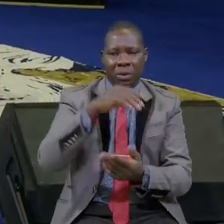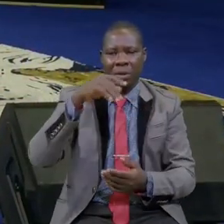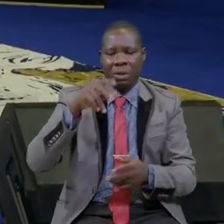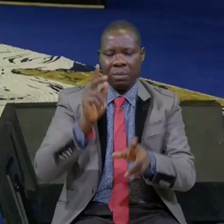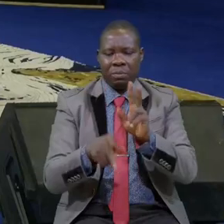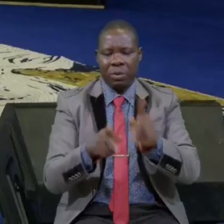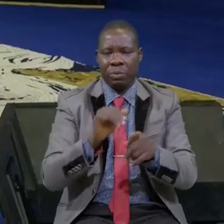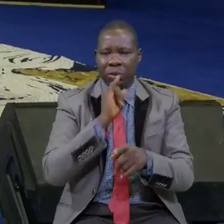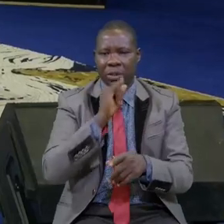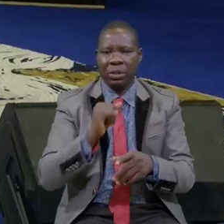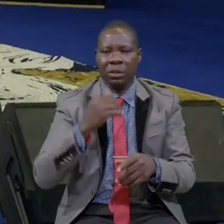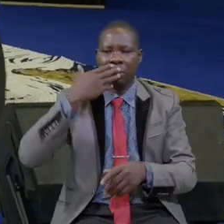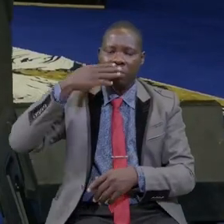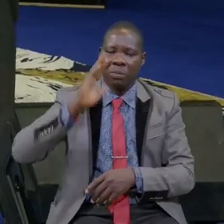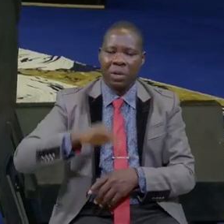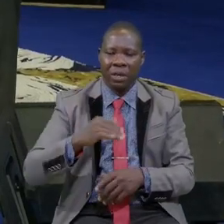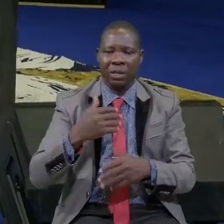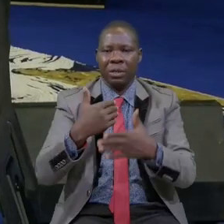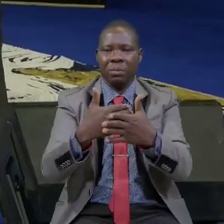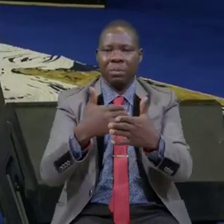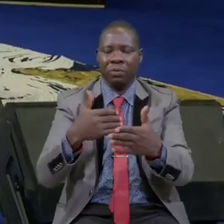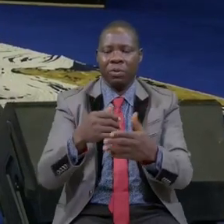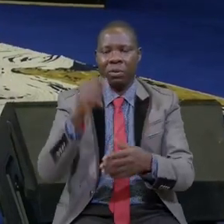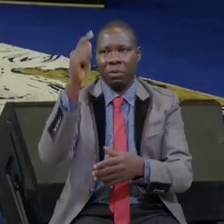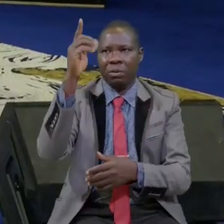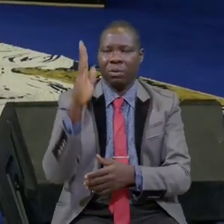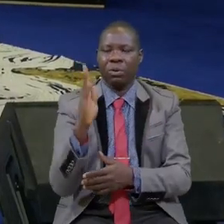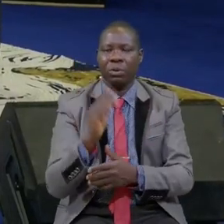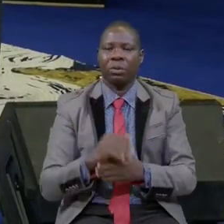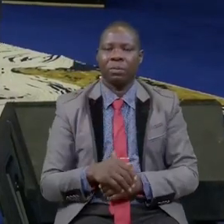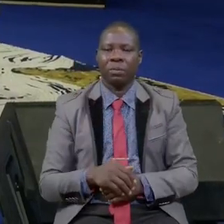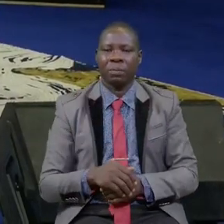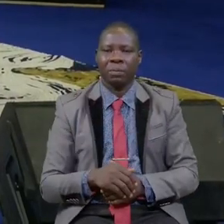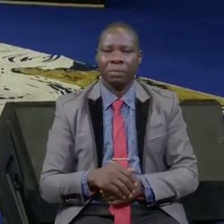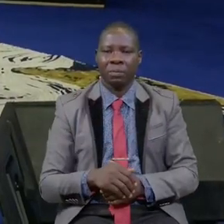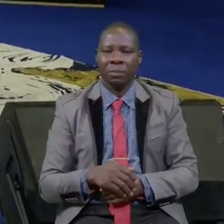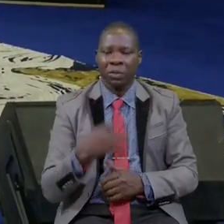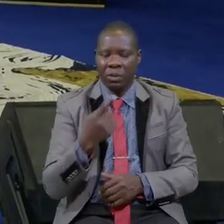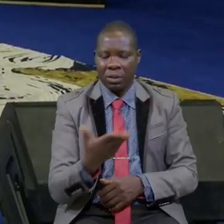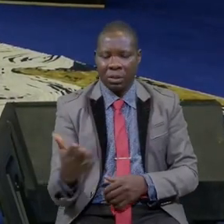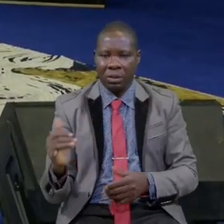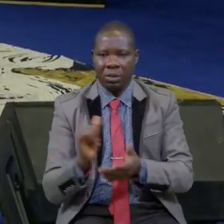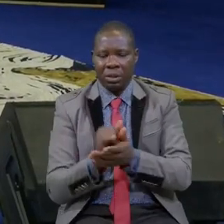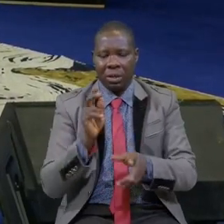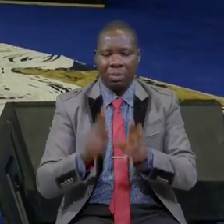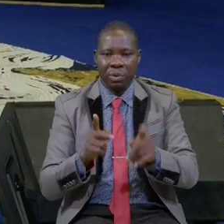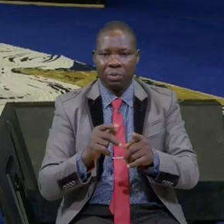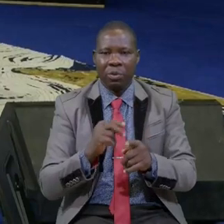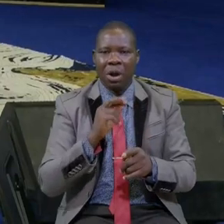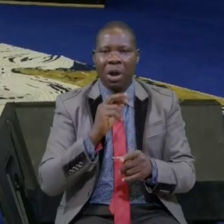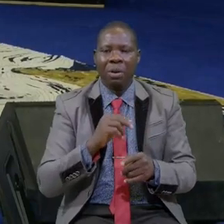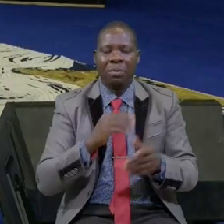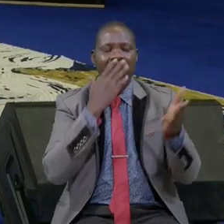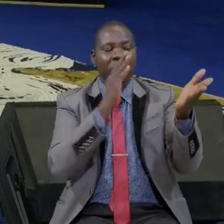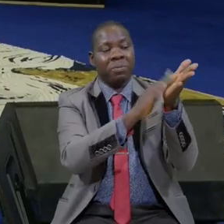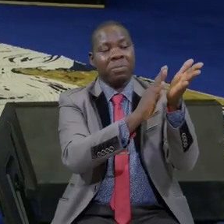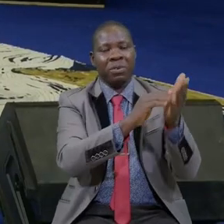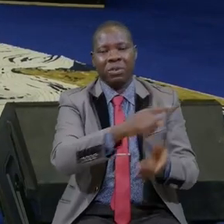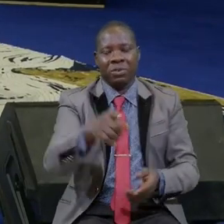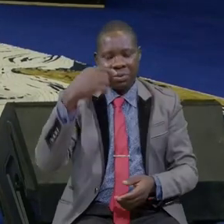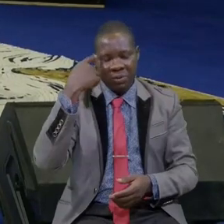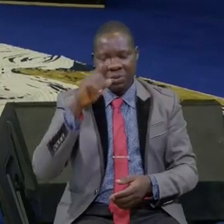est une abomination devant Dieu. Les choses que les gens te louent pour